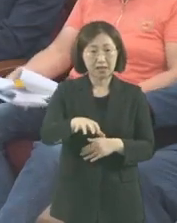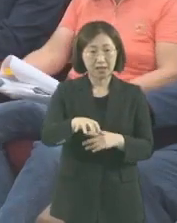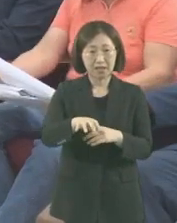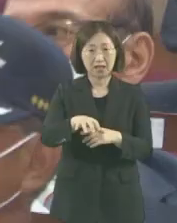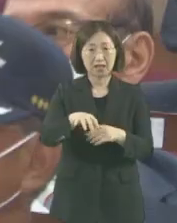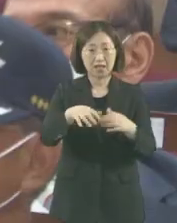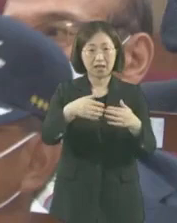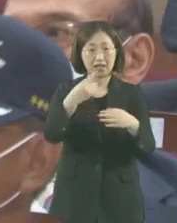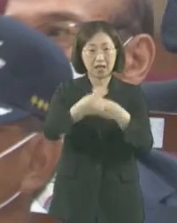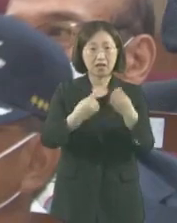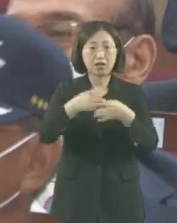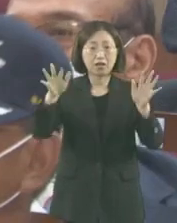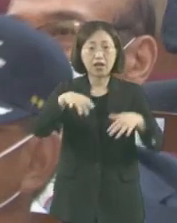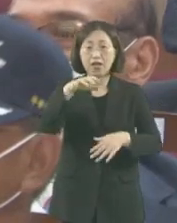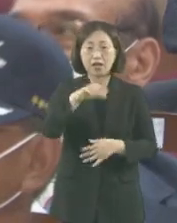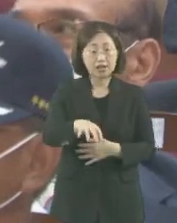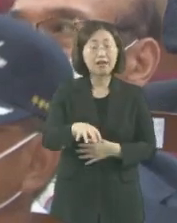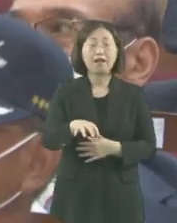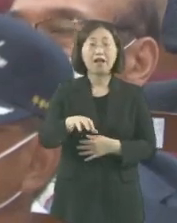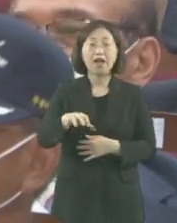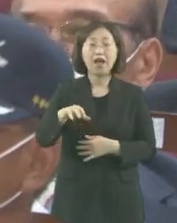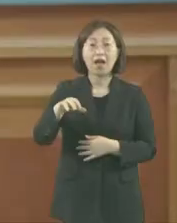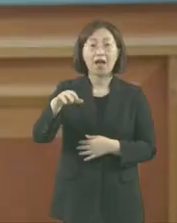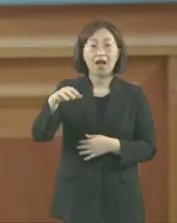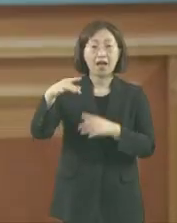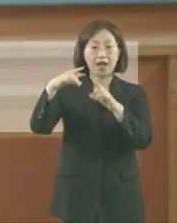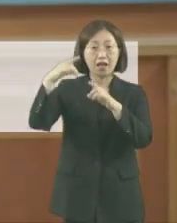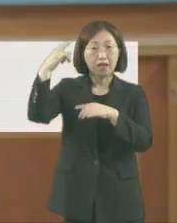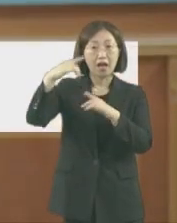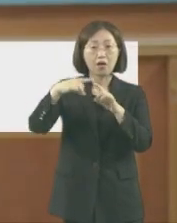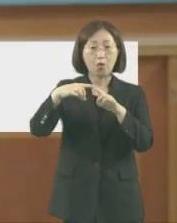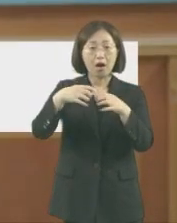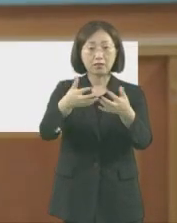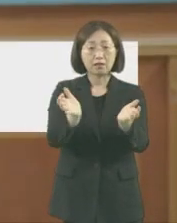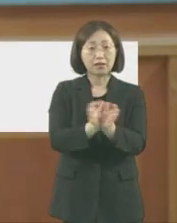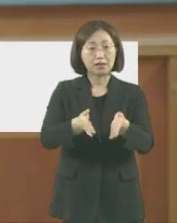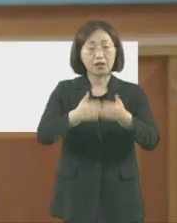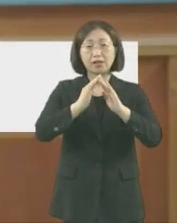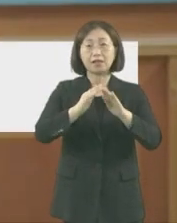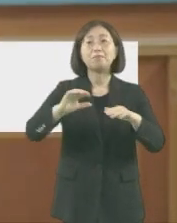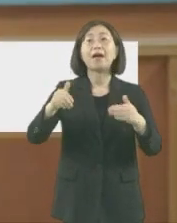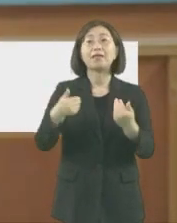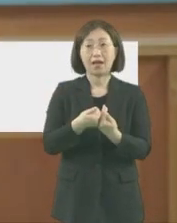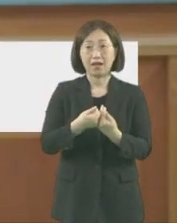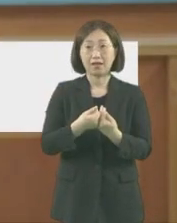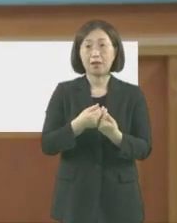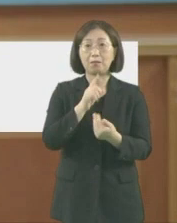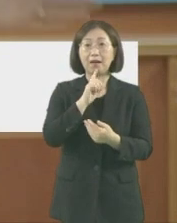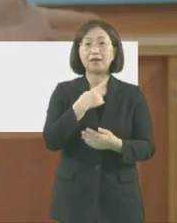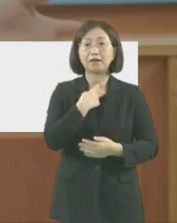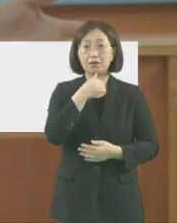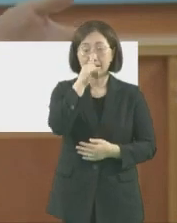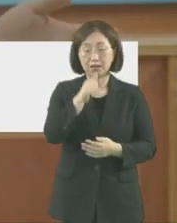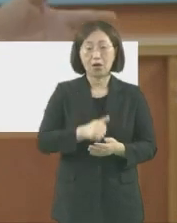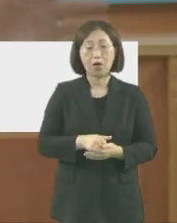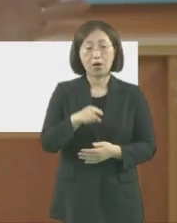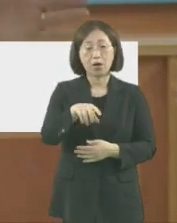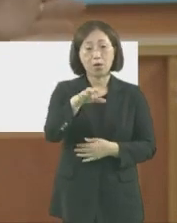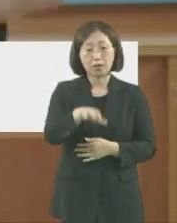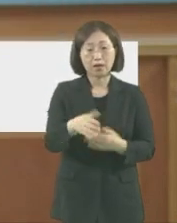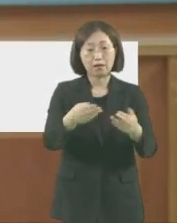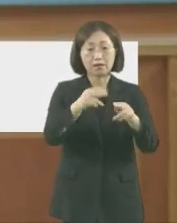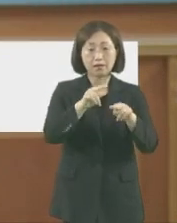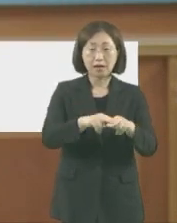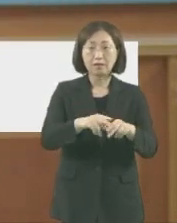반대한다는 의견을 피력한 바 있습니다. 태안의 먹거리가 되고 또 이 태안의 이 일자리가 만들어지고